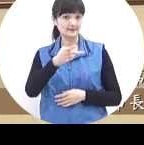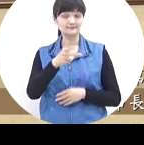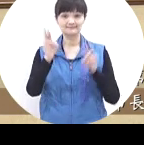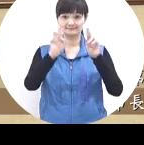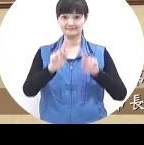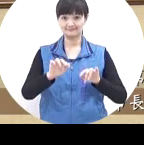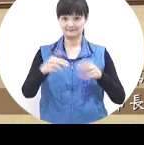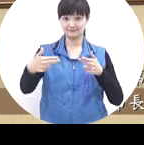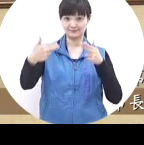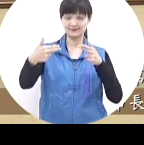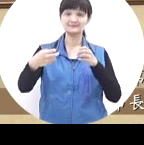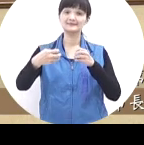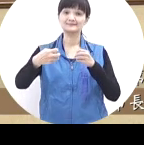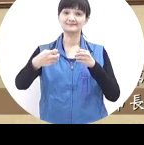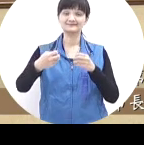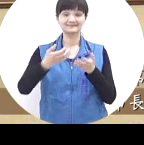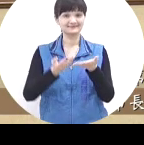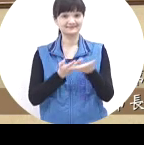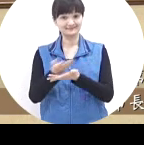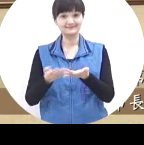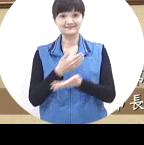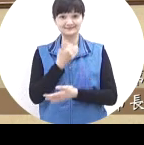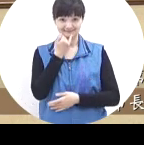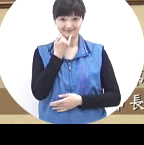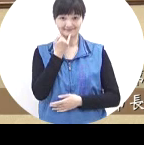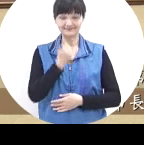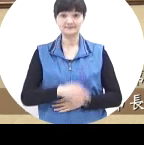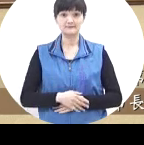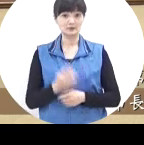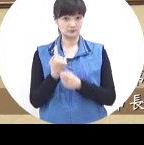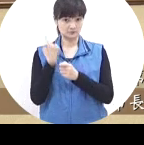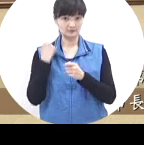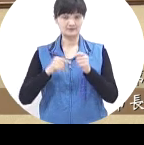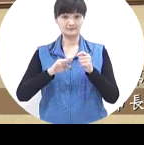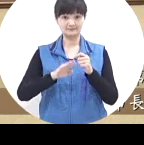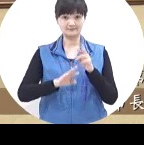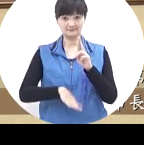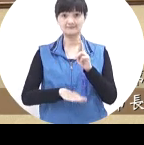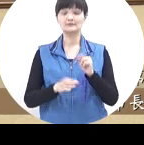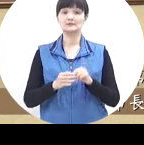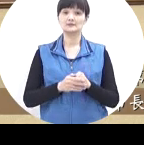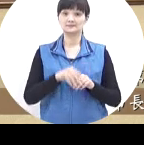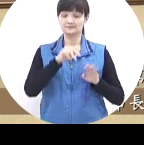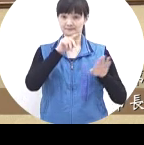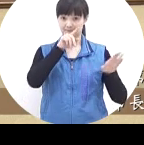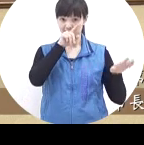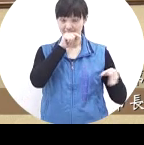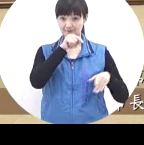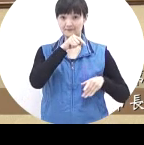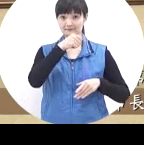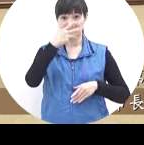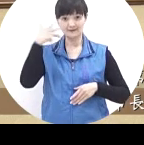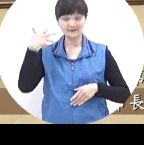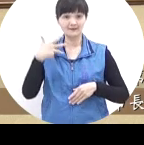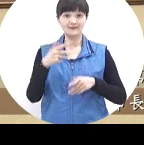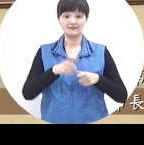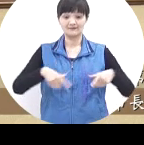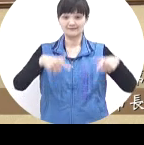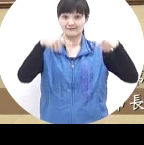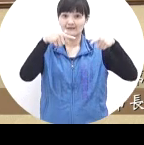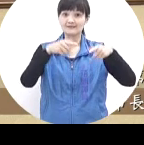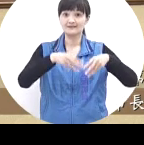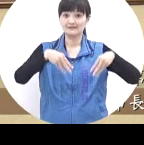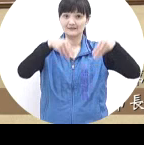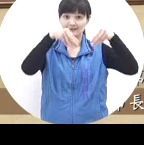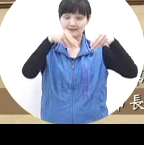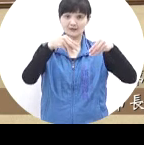流。尤其我们今年在去年底特别以莺歌陶瓷博物馆举办自华史节的年终酒